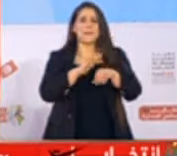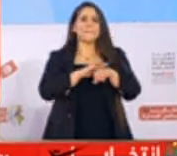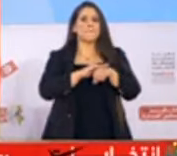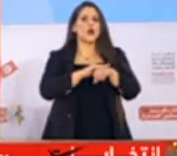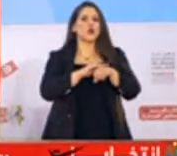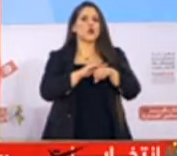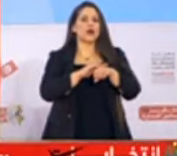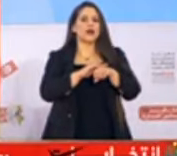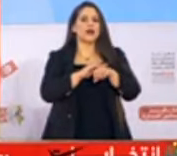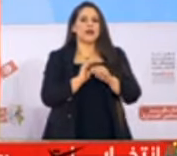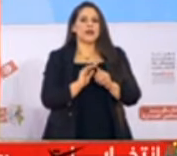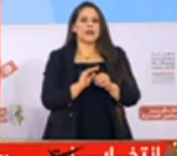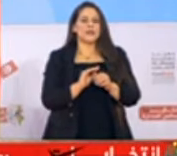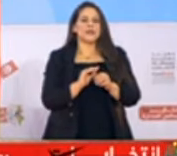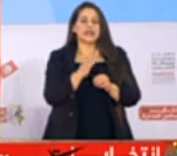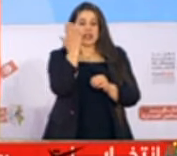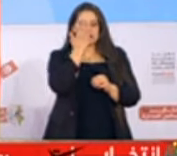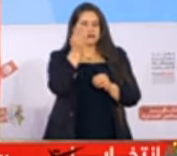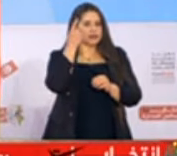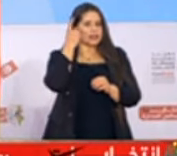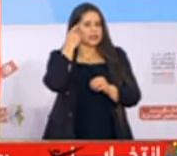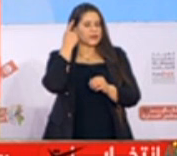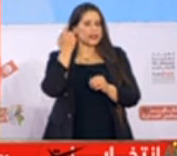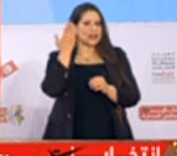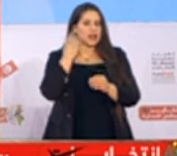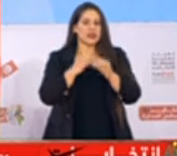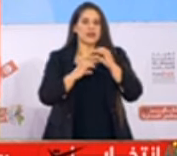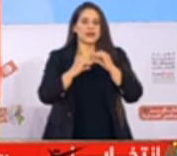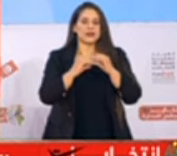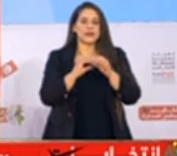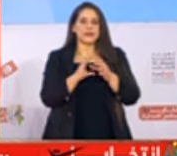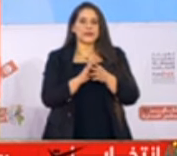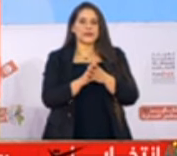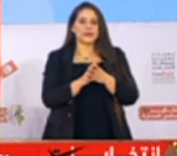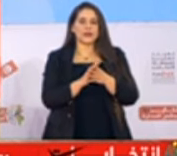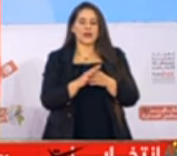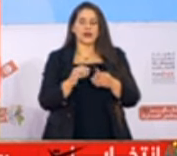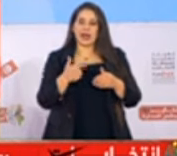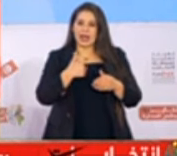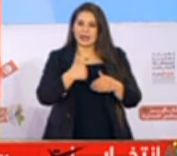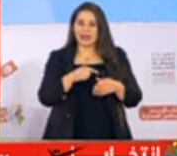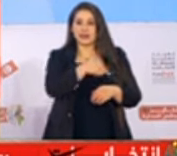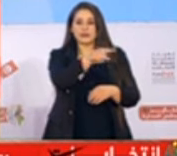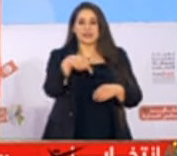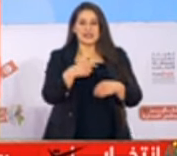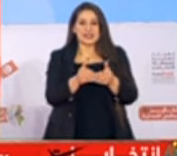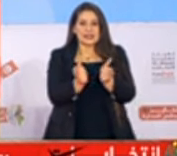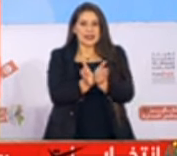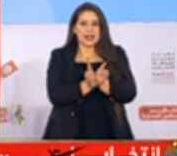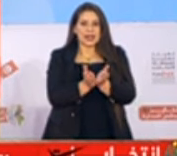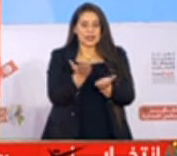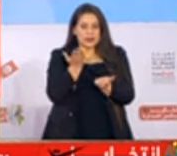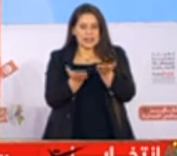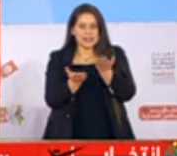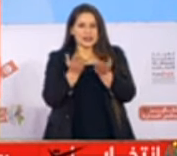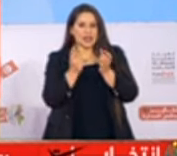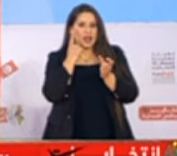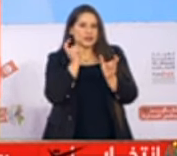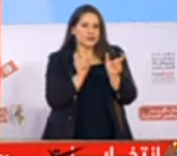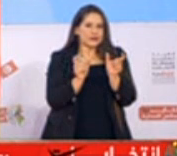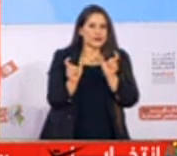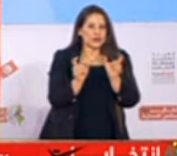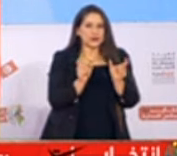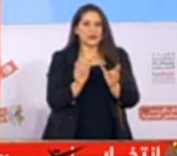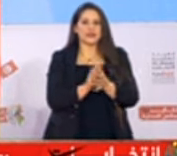نتاع تحاليل نتاع دراسه، واحنا كهيئه مطالبين كذلك وان باش نقوموا بتقييم وباش نقوموا بدراسات، لان